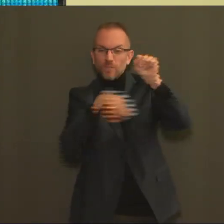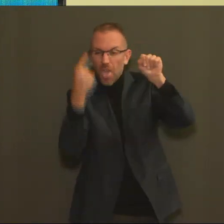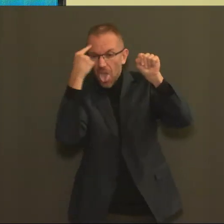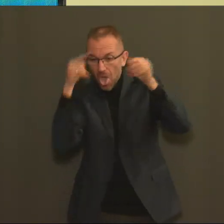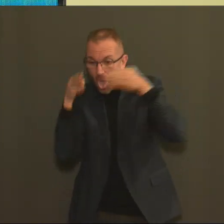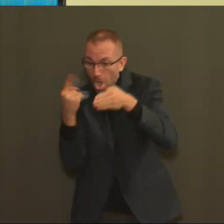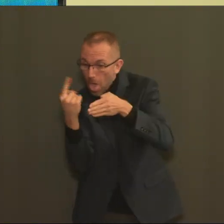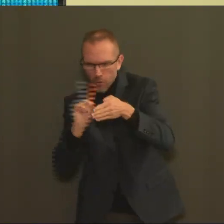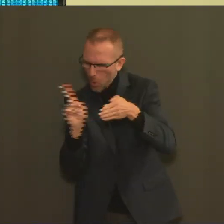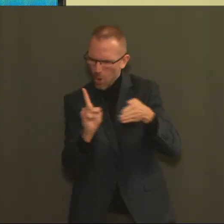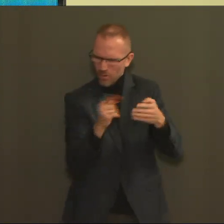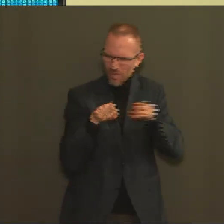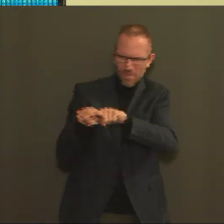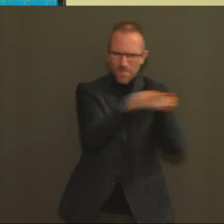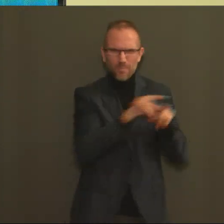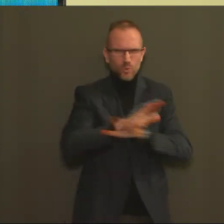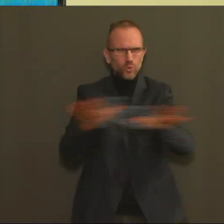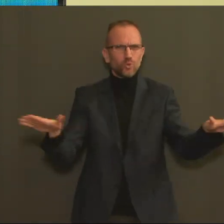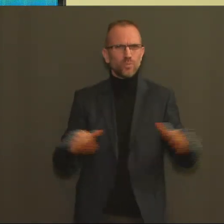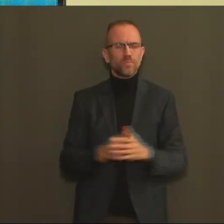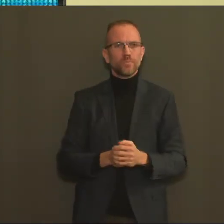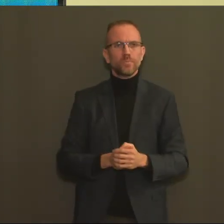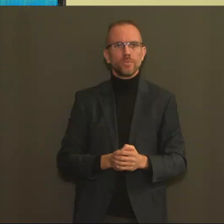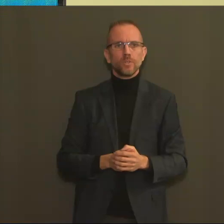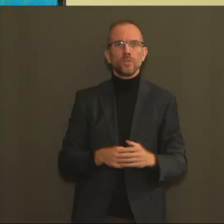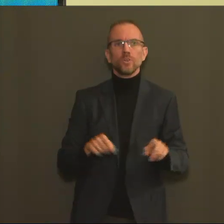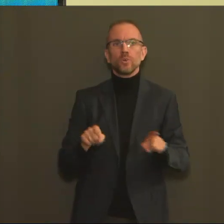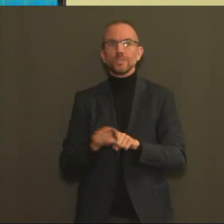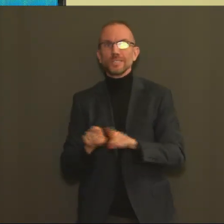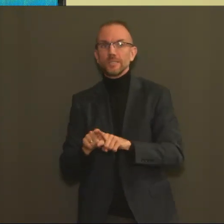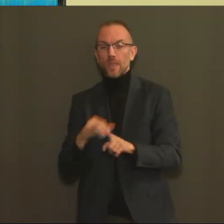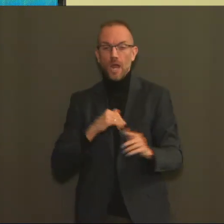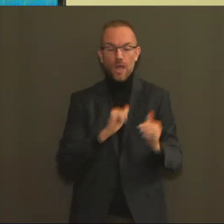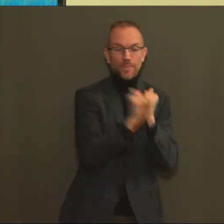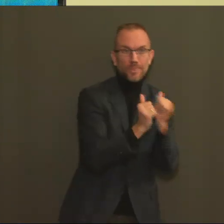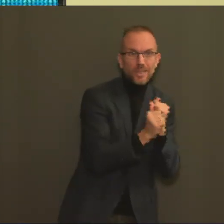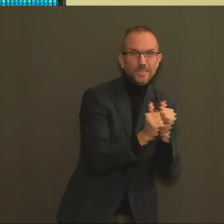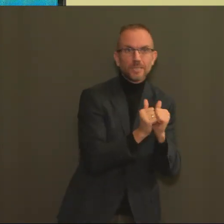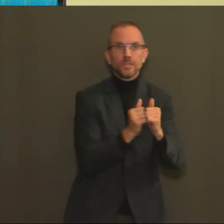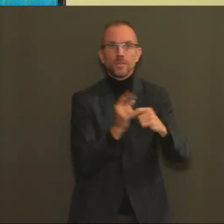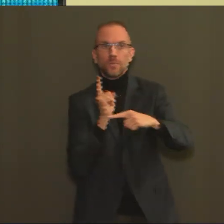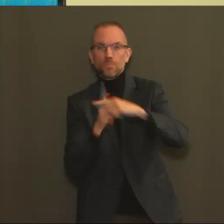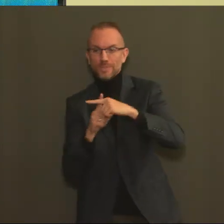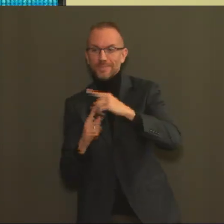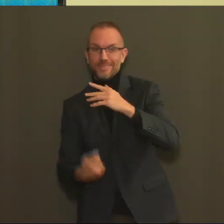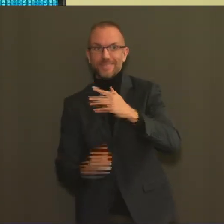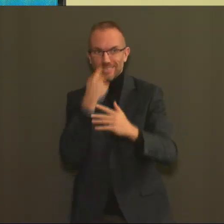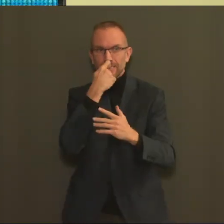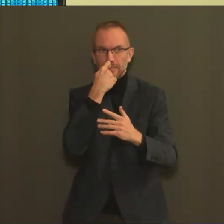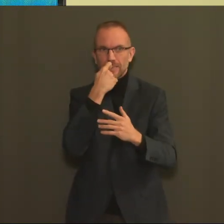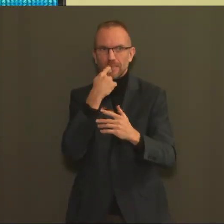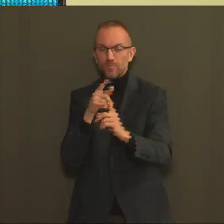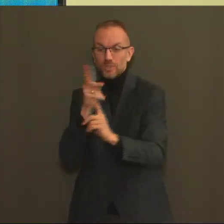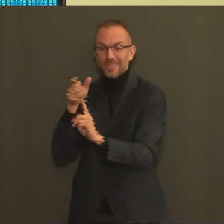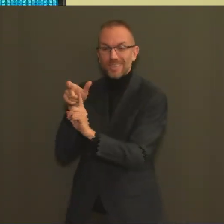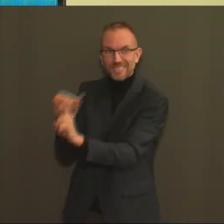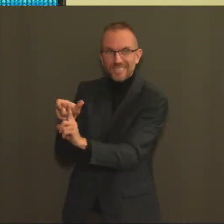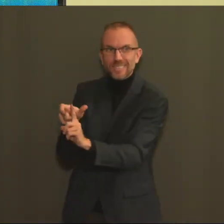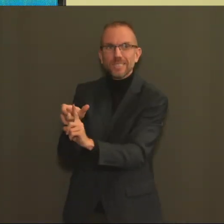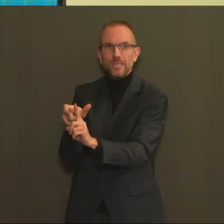donderdag ocs de contacten in de laklaag altijd dat ik evil chillen man die zo emotioneel dit ik t positief geesten lichamen